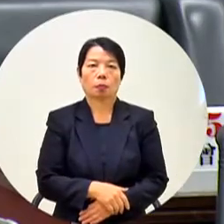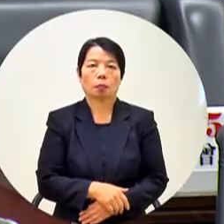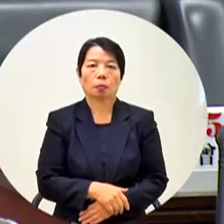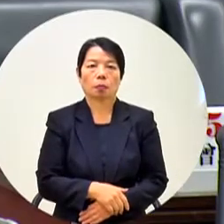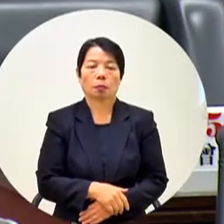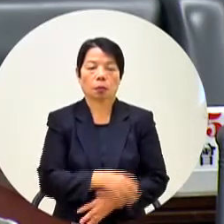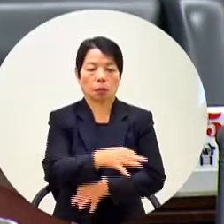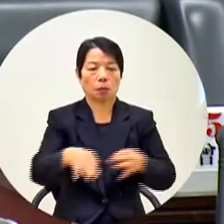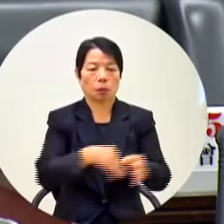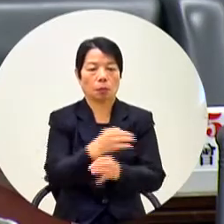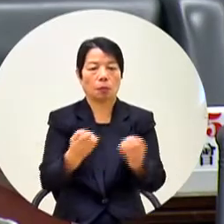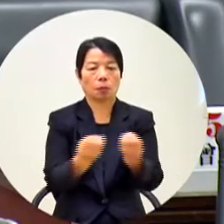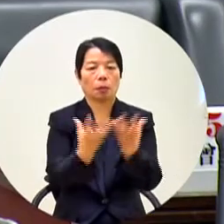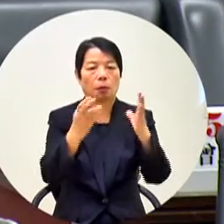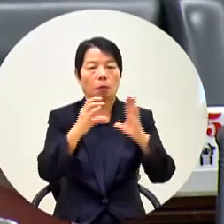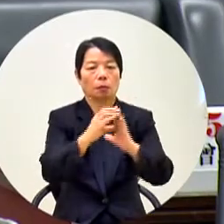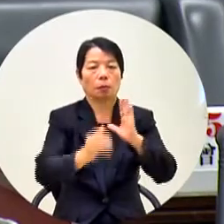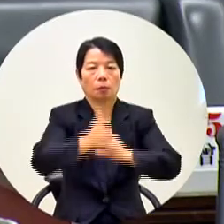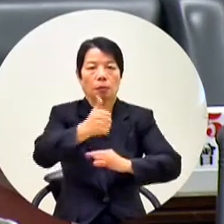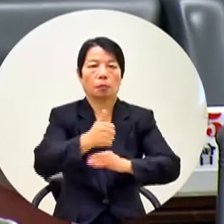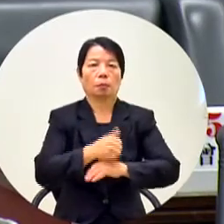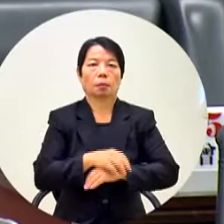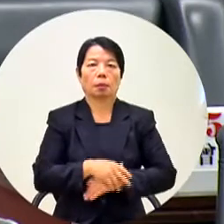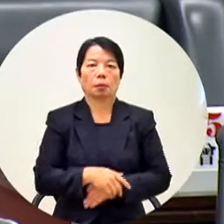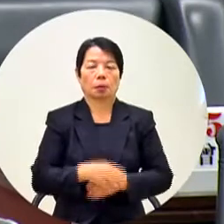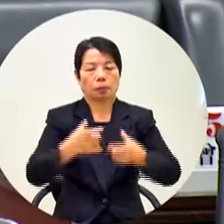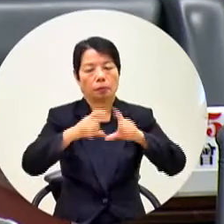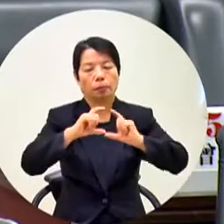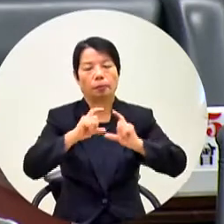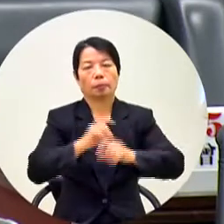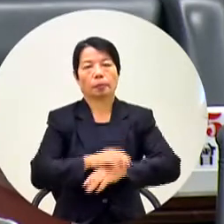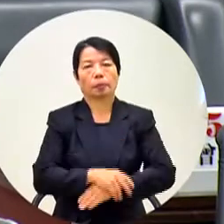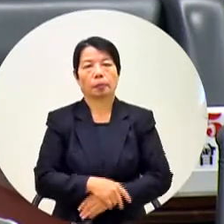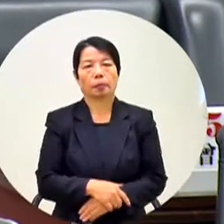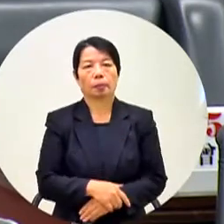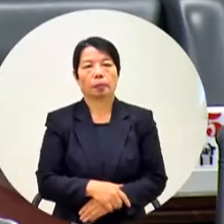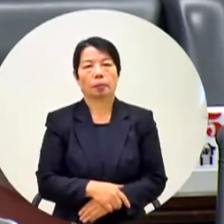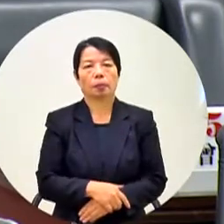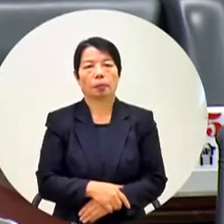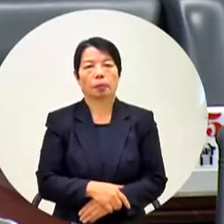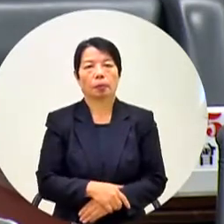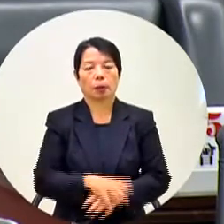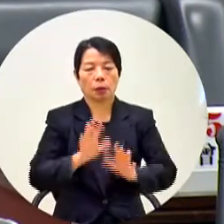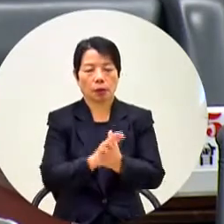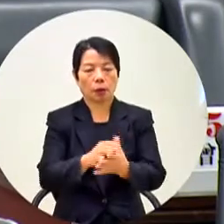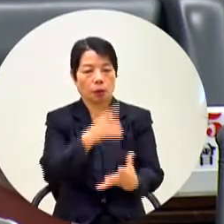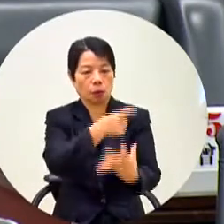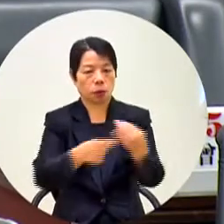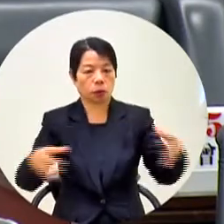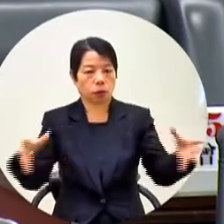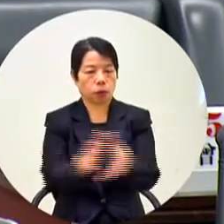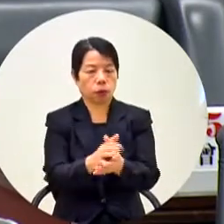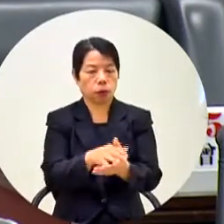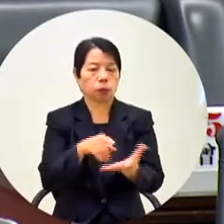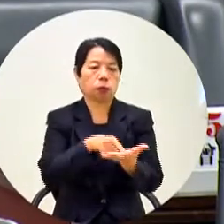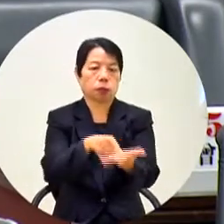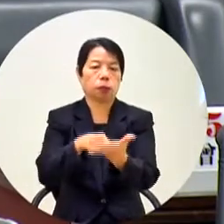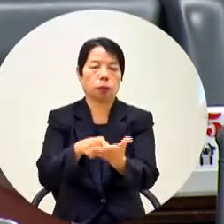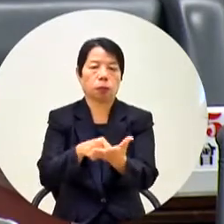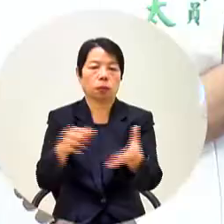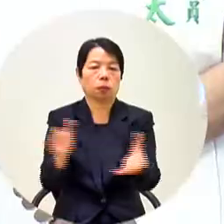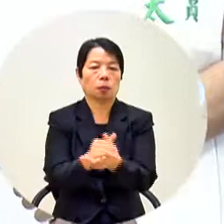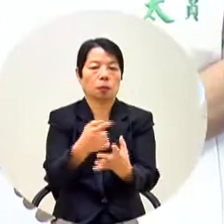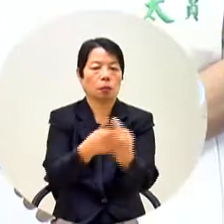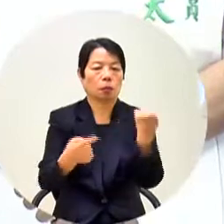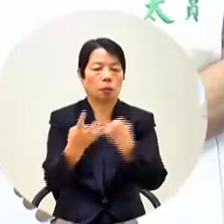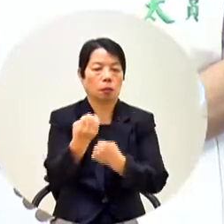察局长，啊，哦，回答一下，看咱即卖总共提出申请的有几件，啊，已经核准的有